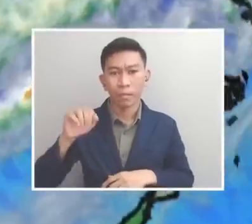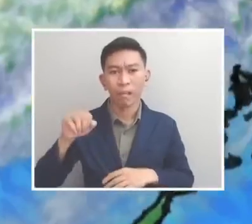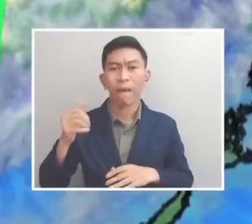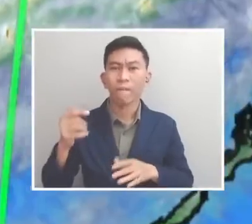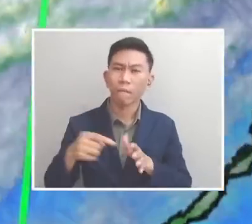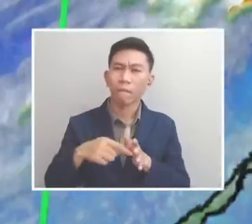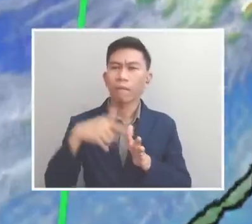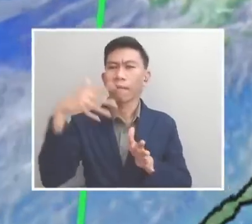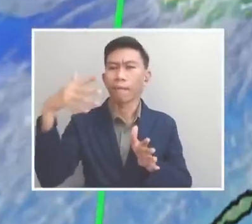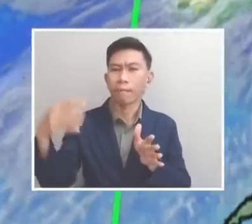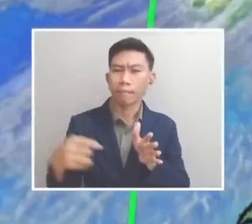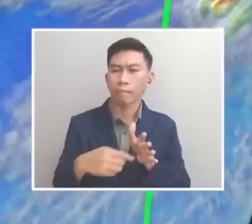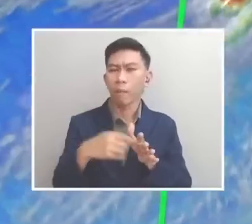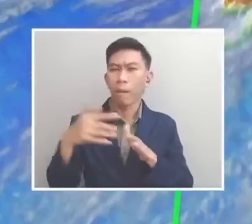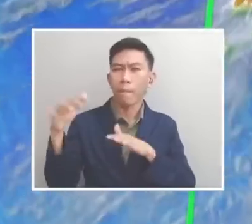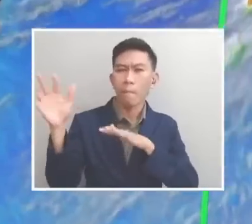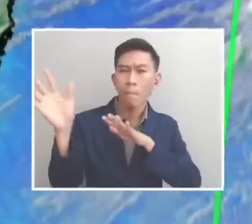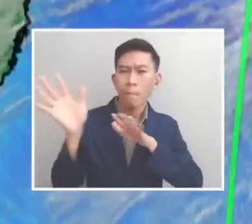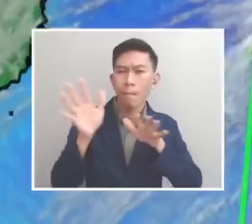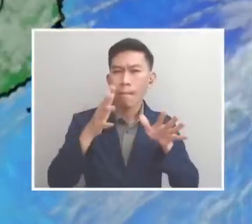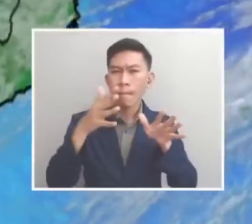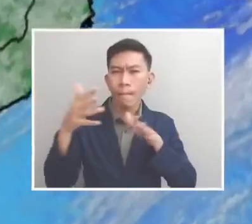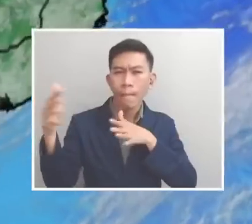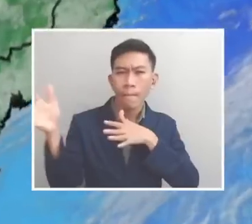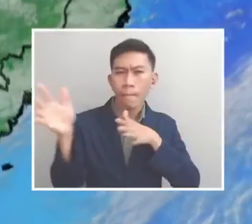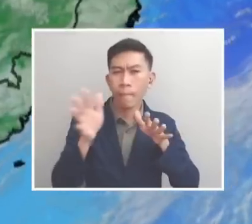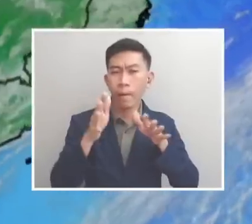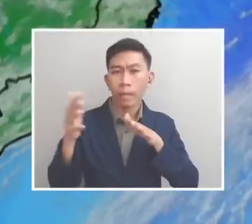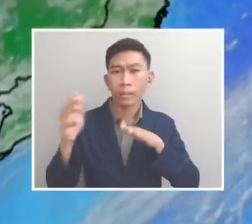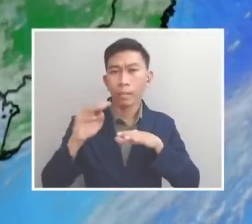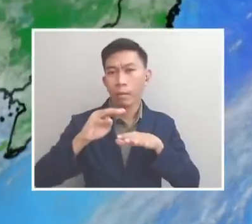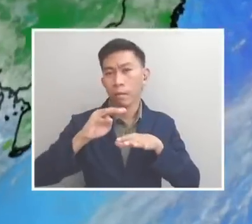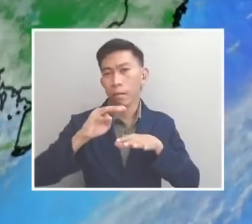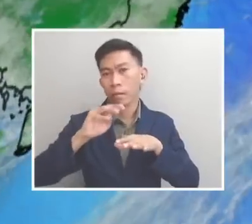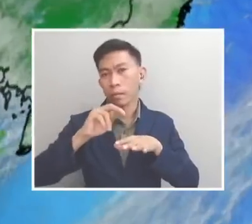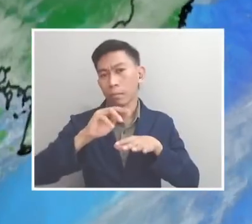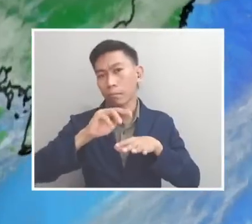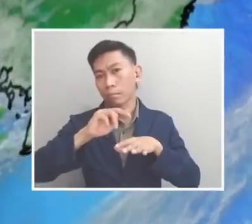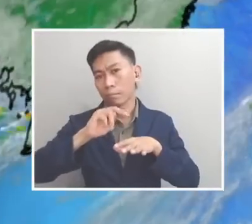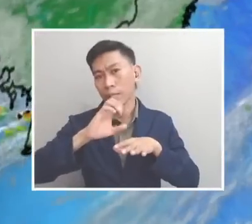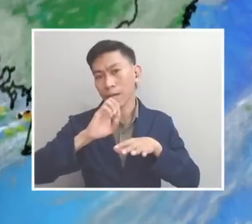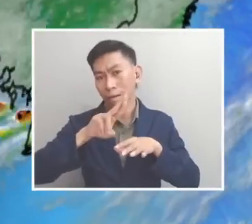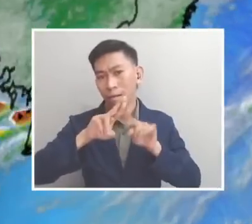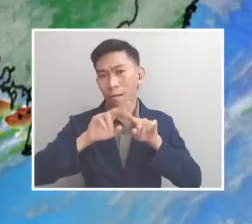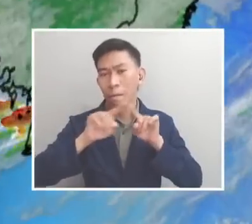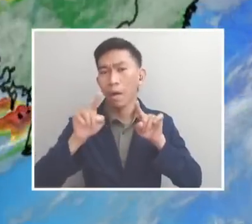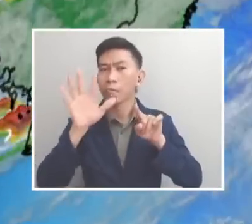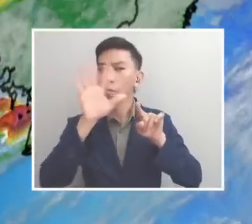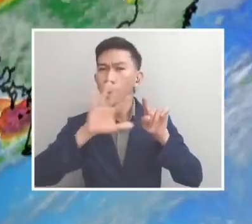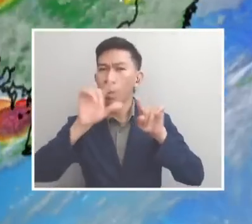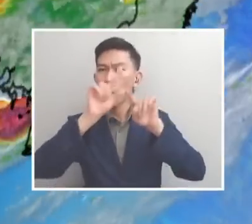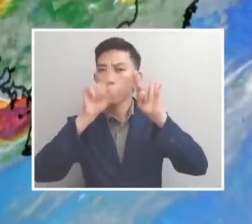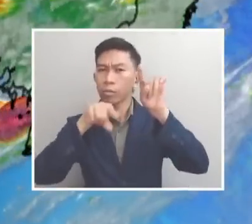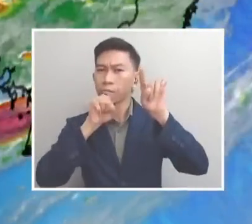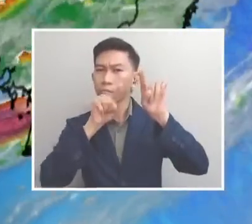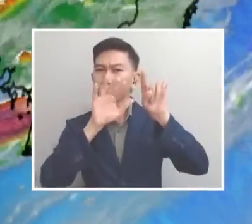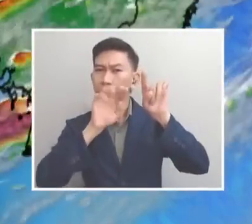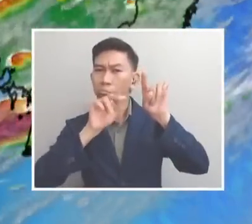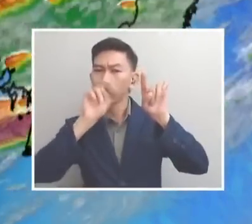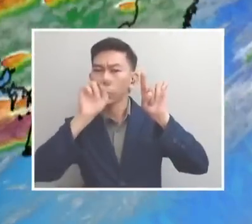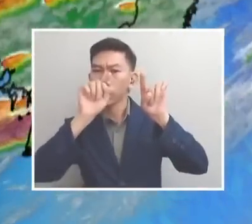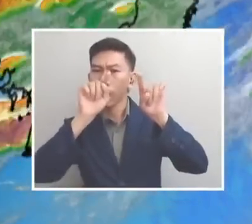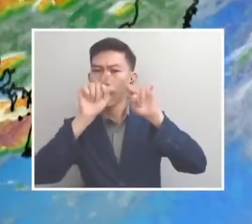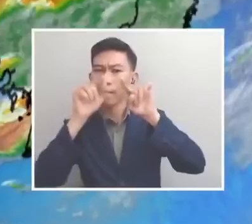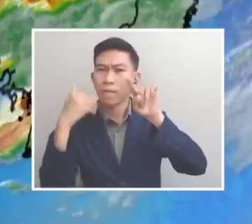sa Metro Manila. Pero sa kanlurang bahagi ng Northern at Central Luzon, talagang naramdaman ang maulang panahon dala po